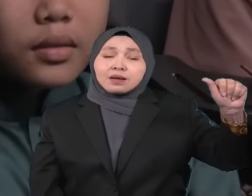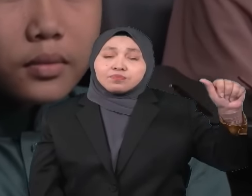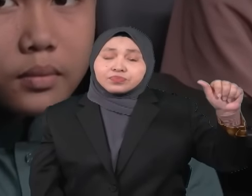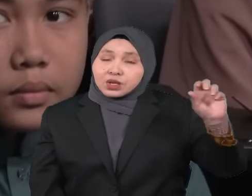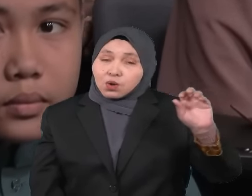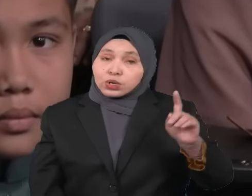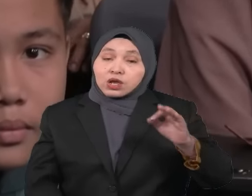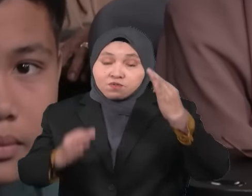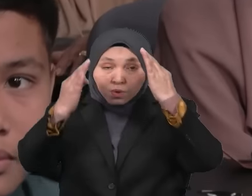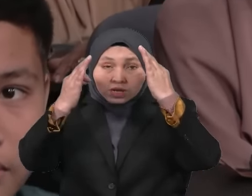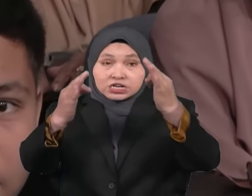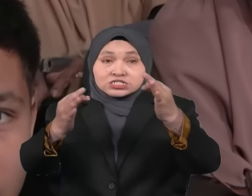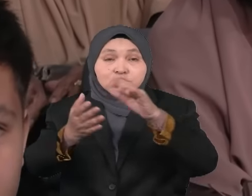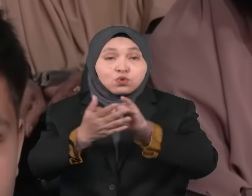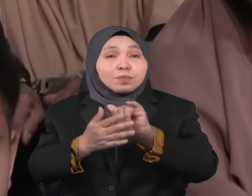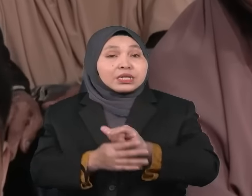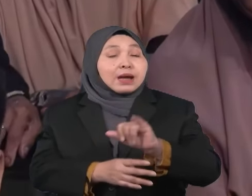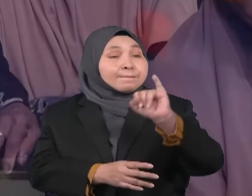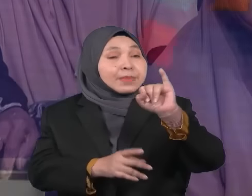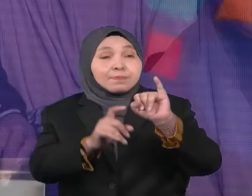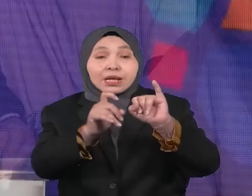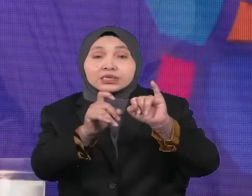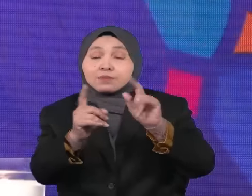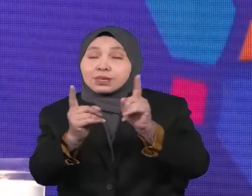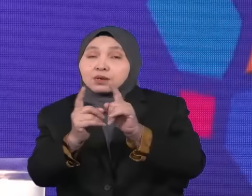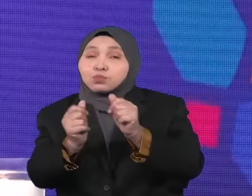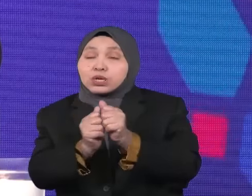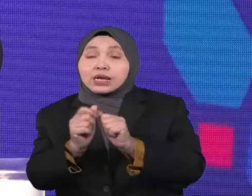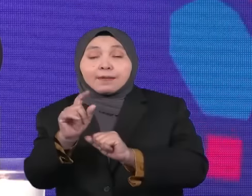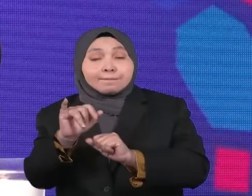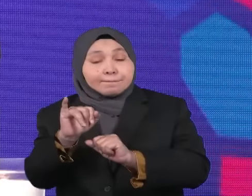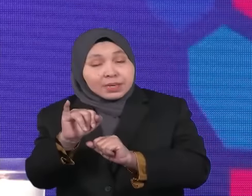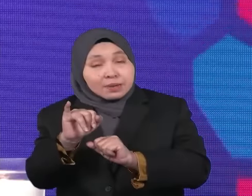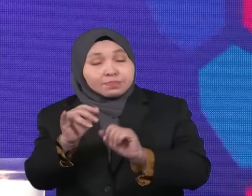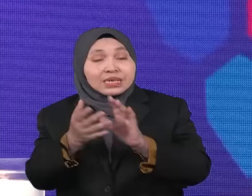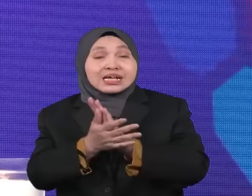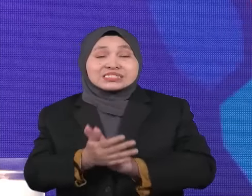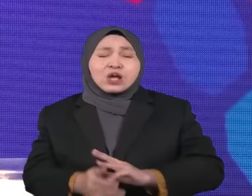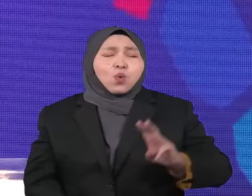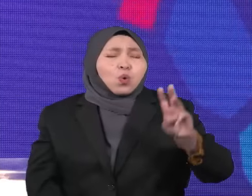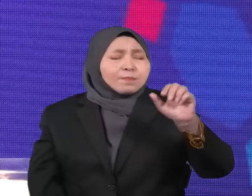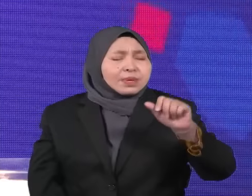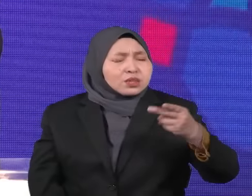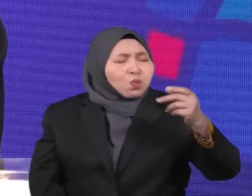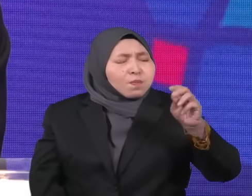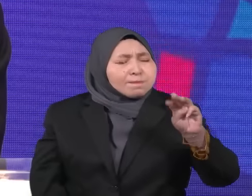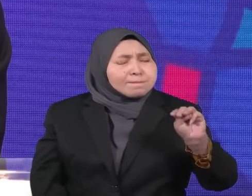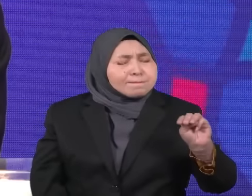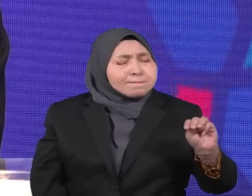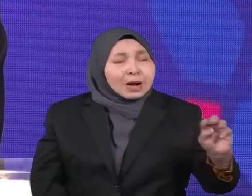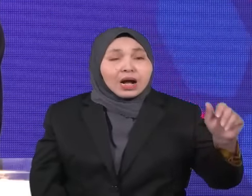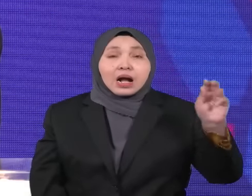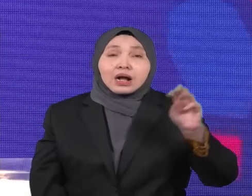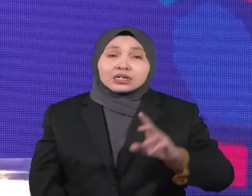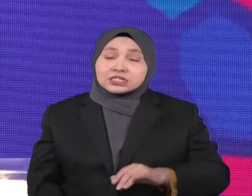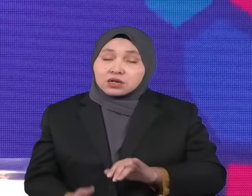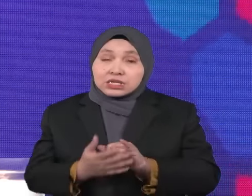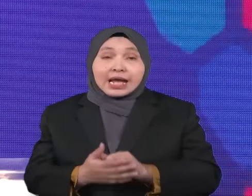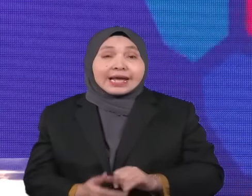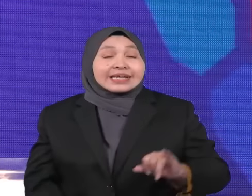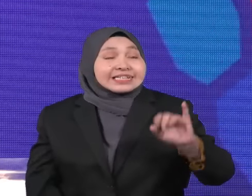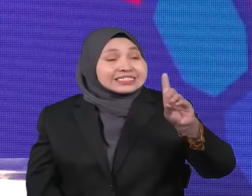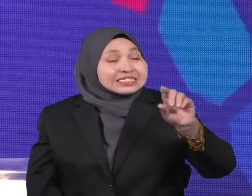Baik, fokus kita itulah pada mim mati bertemu dengan mim, min wa minhum man, kan, idgham syafawi,